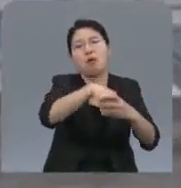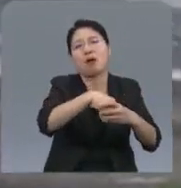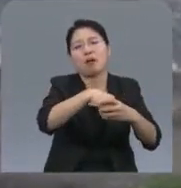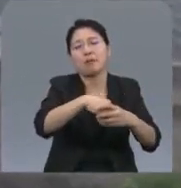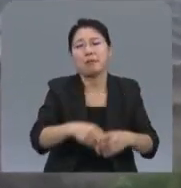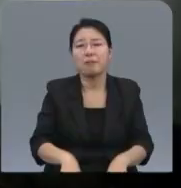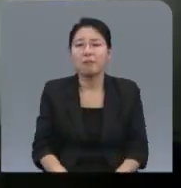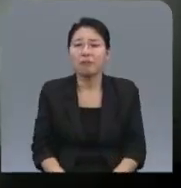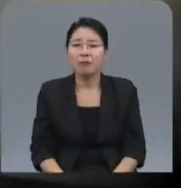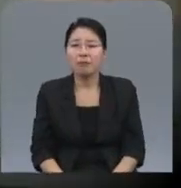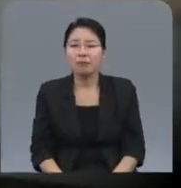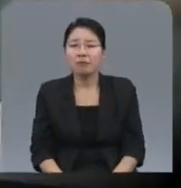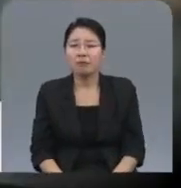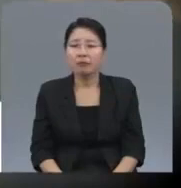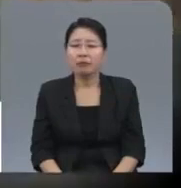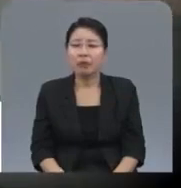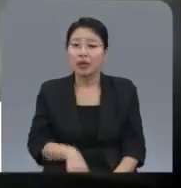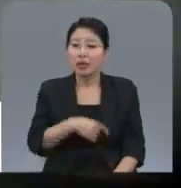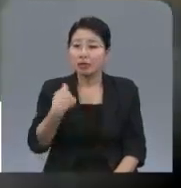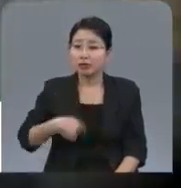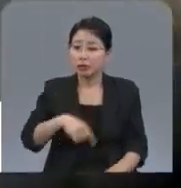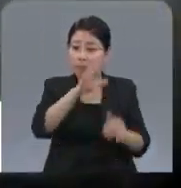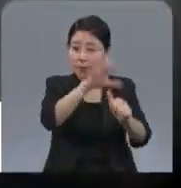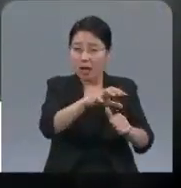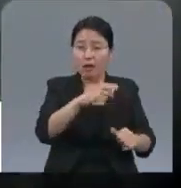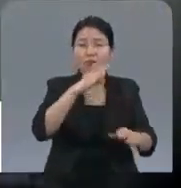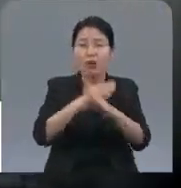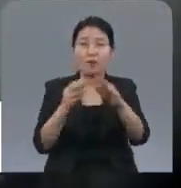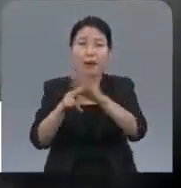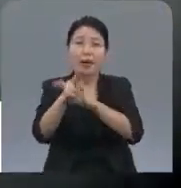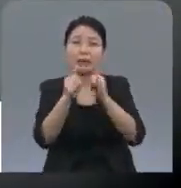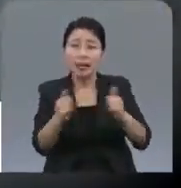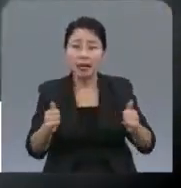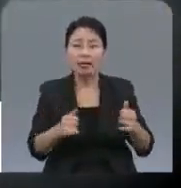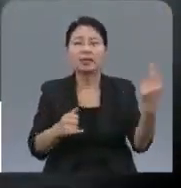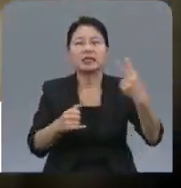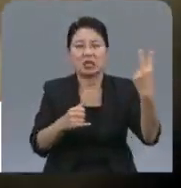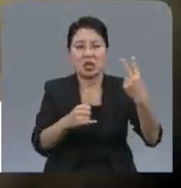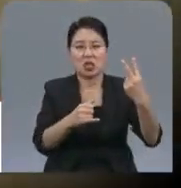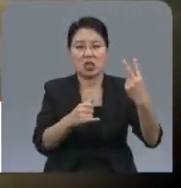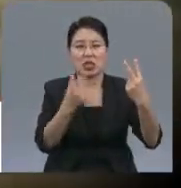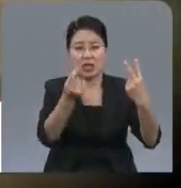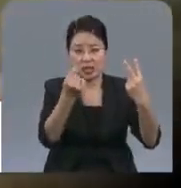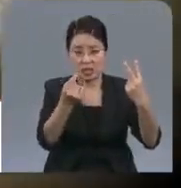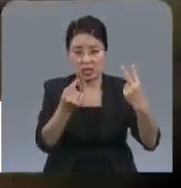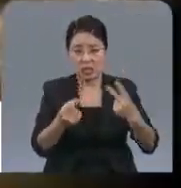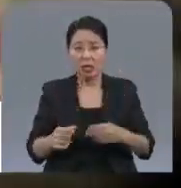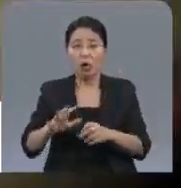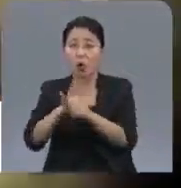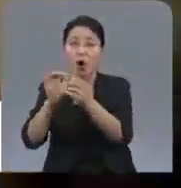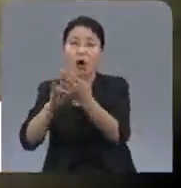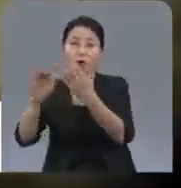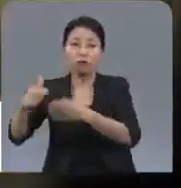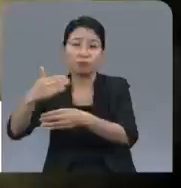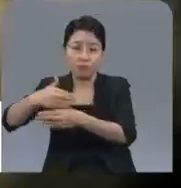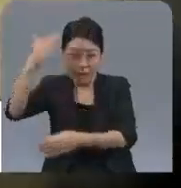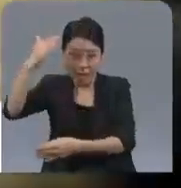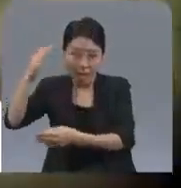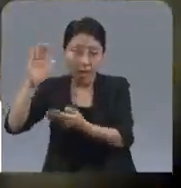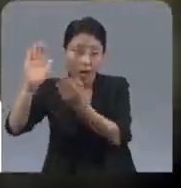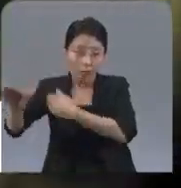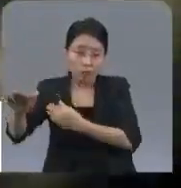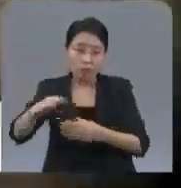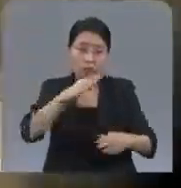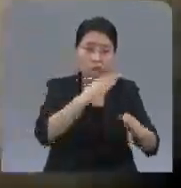tị nạn này là phụ nữ có cả trẻ sơ sinh và trẻ em ước tính hiện có khoảng 2000 người miền Bắc đã vượt biên và bị giam giữ ở Trung Quốc